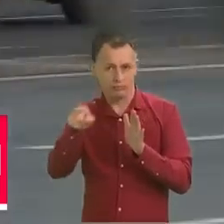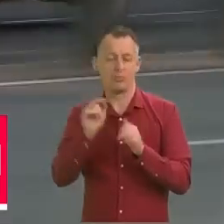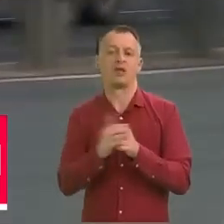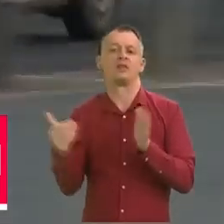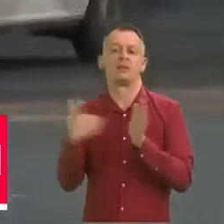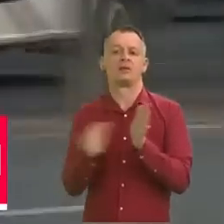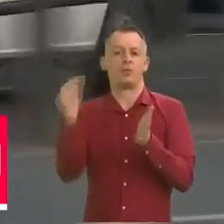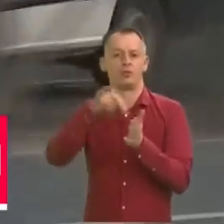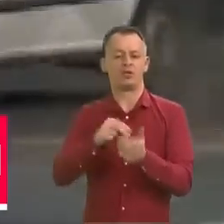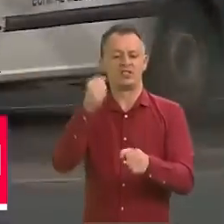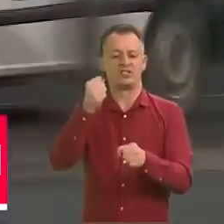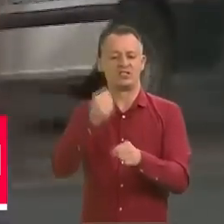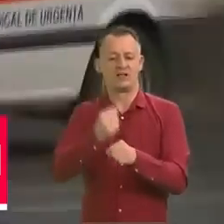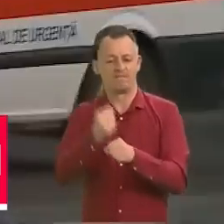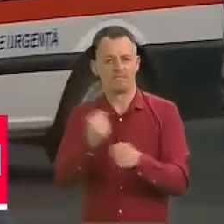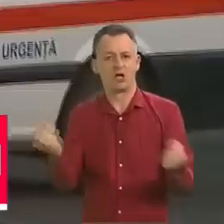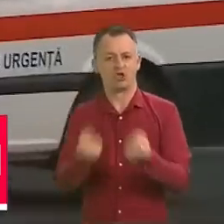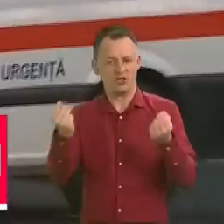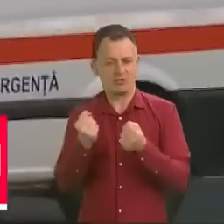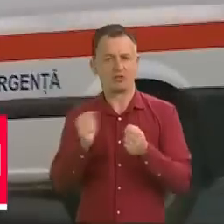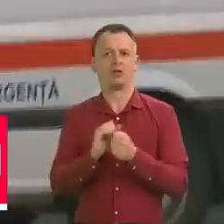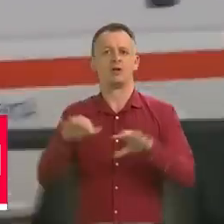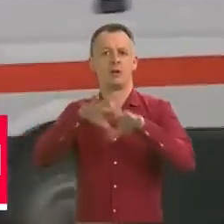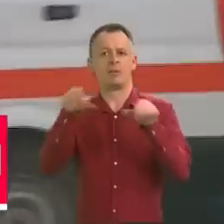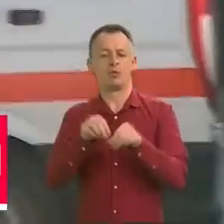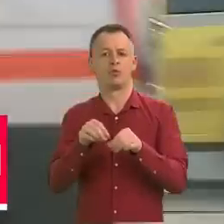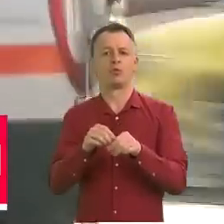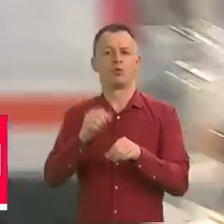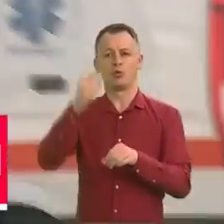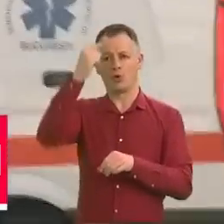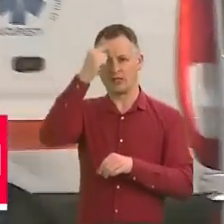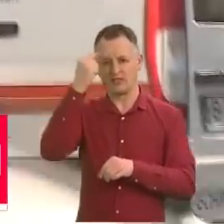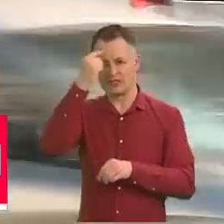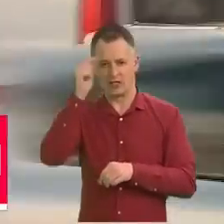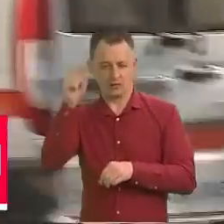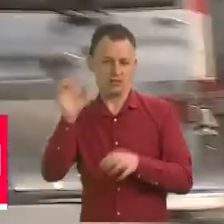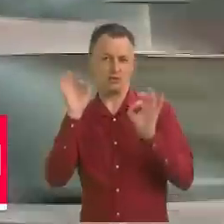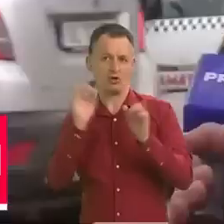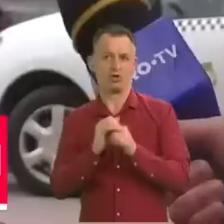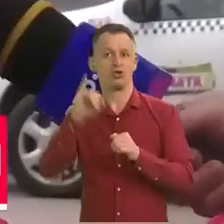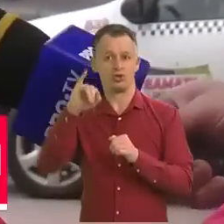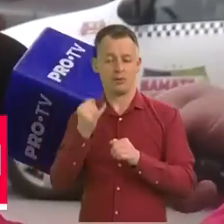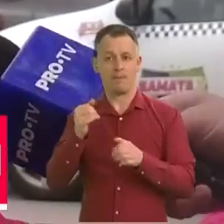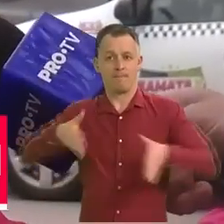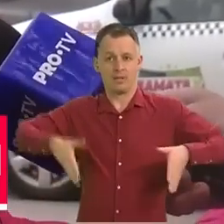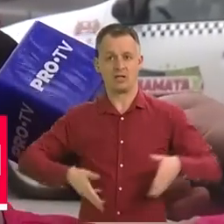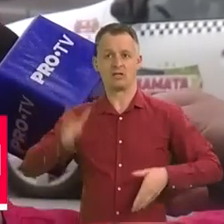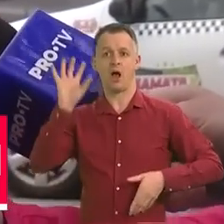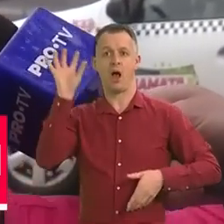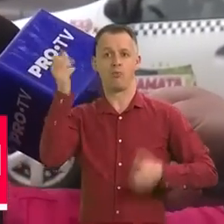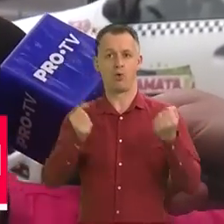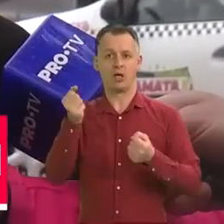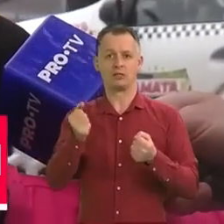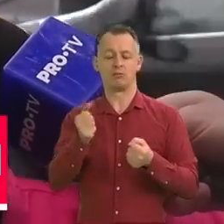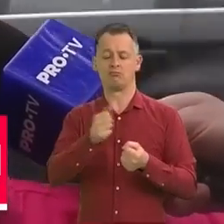servicii de asistență medicală cu cadru medical specializat. Asta implică și prezența unei ambulanțe? În mod direct